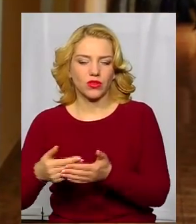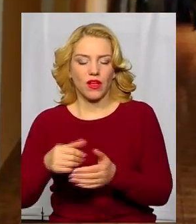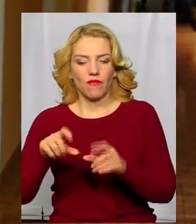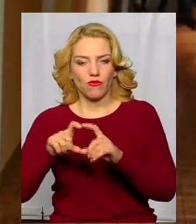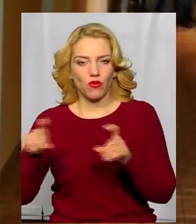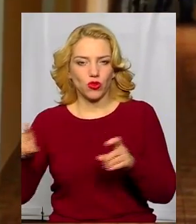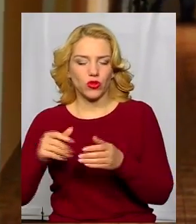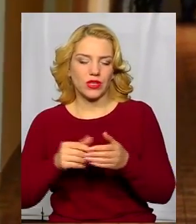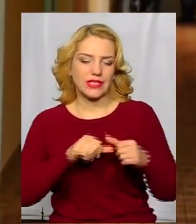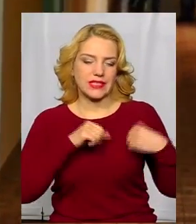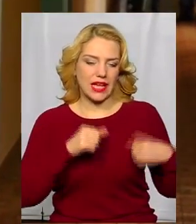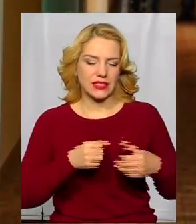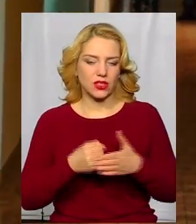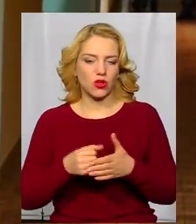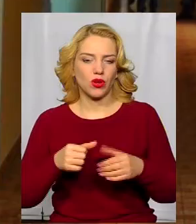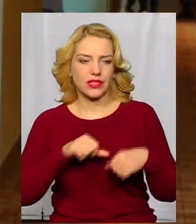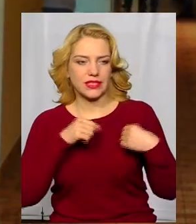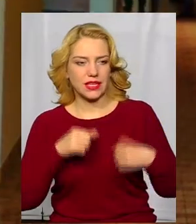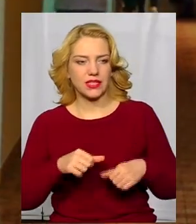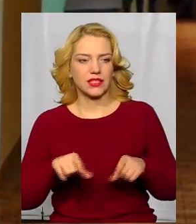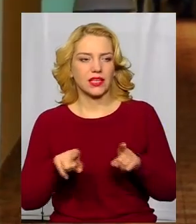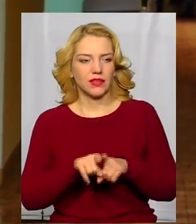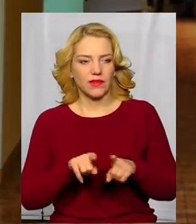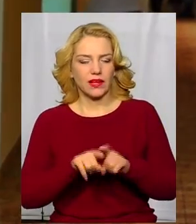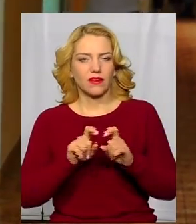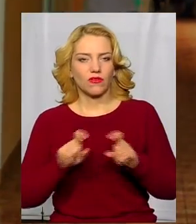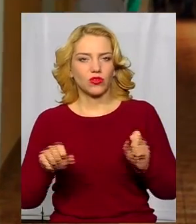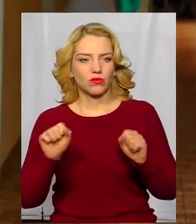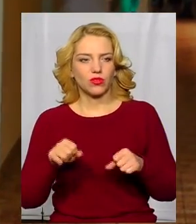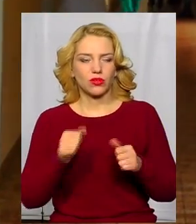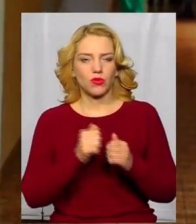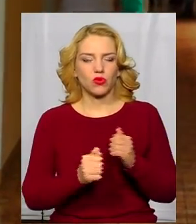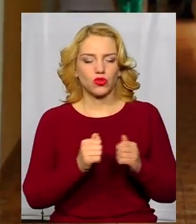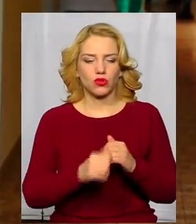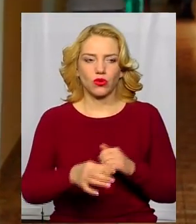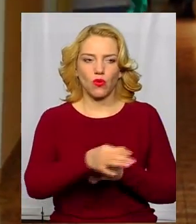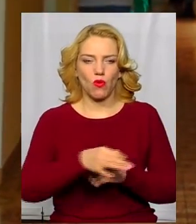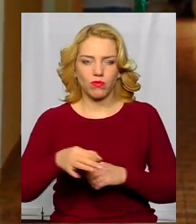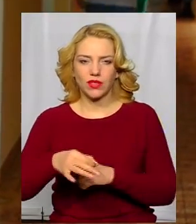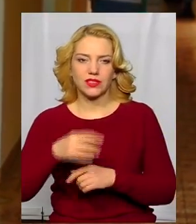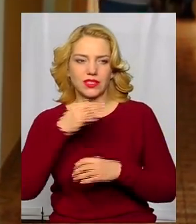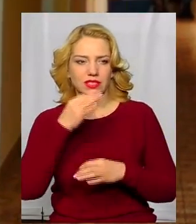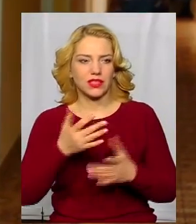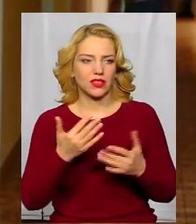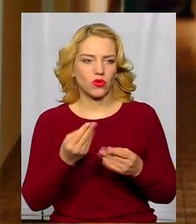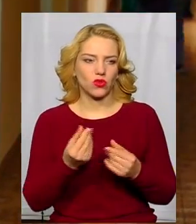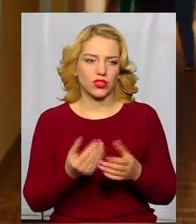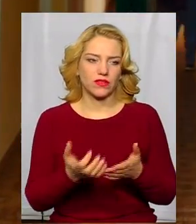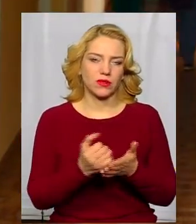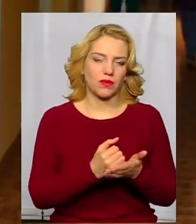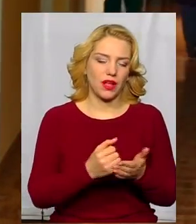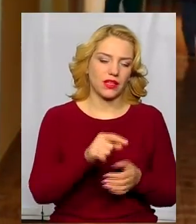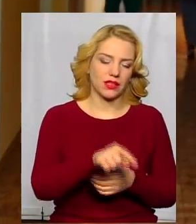незмінним вже 14 років, і таким чином фонд може по кожній області сказати, скільки коштів зібрала та чи